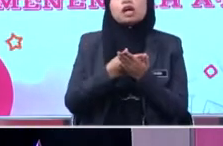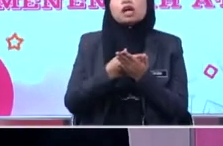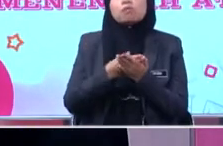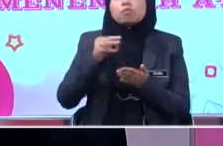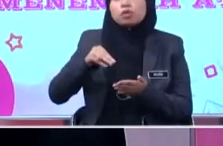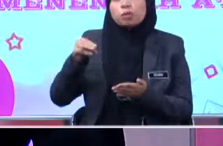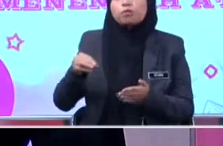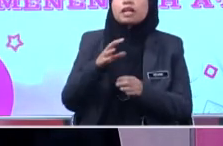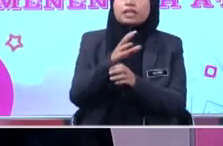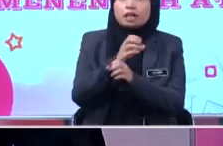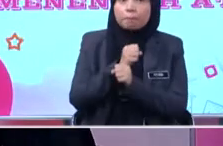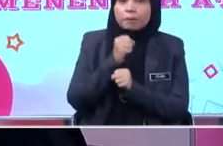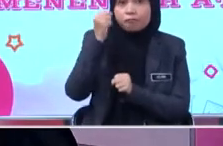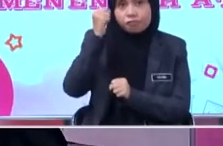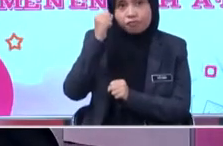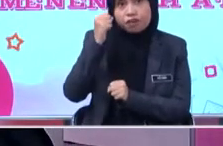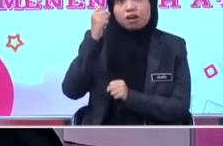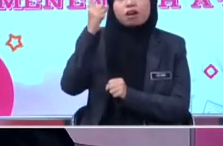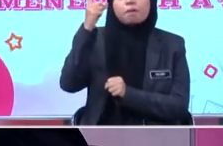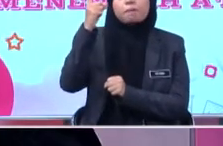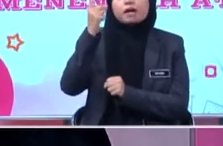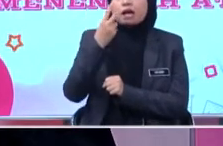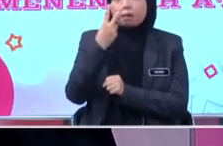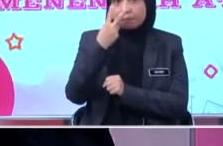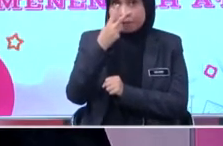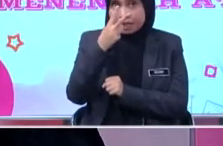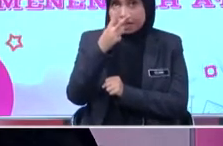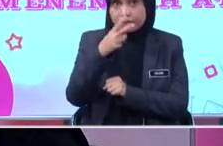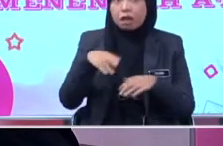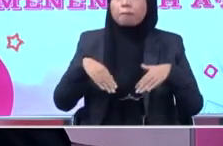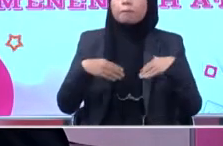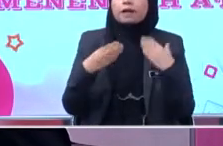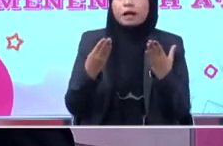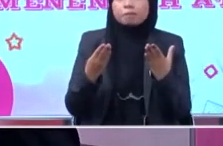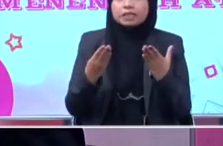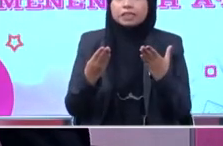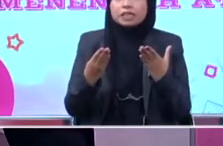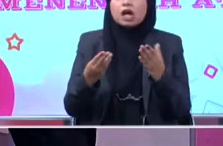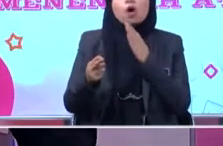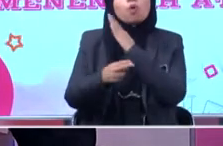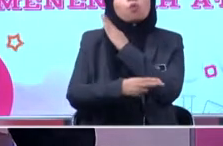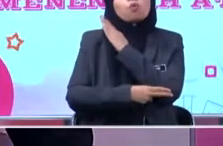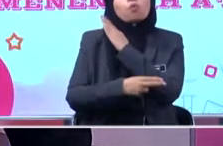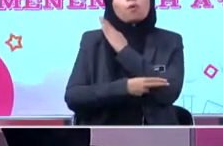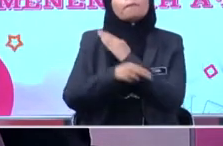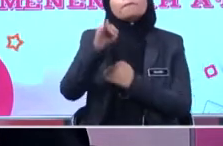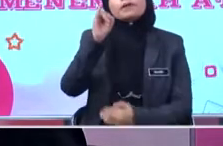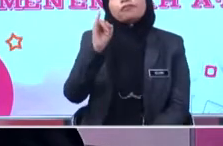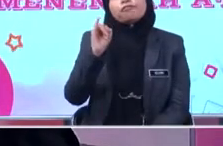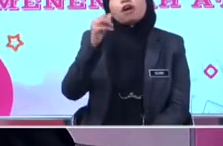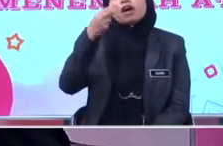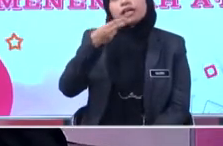dapat memahami melihat Bagaimana keadaan hukum ikhfa Haqiqi